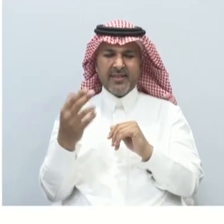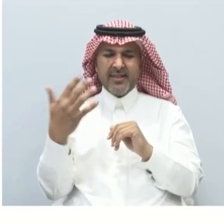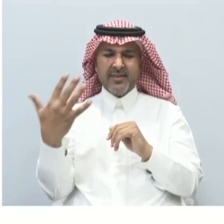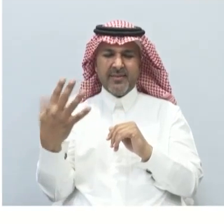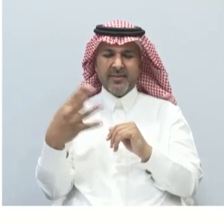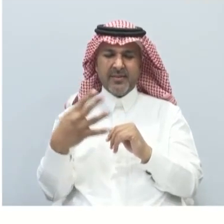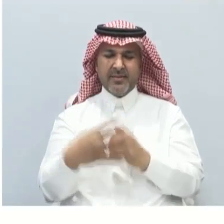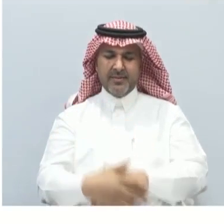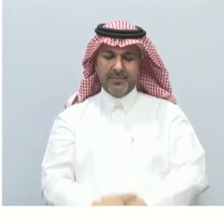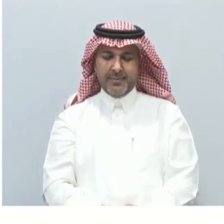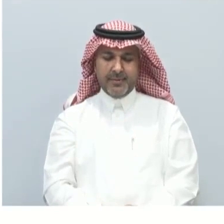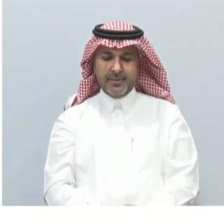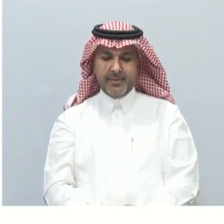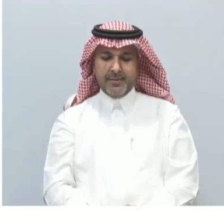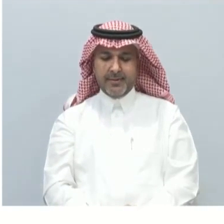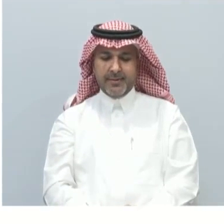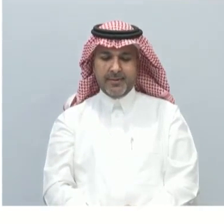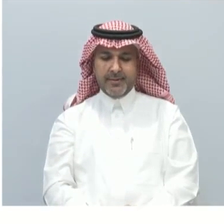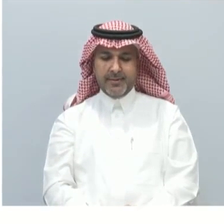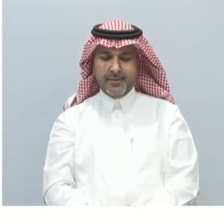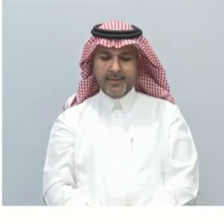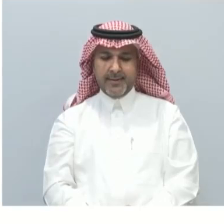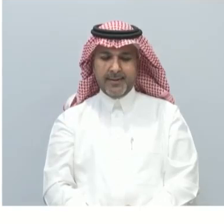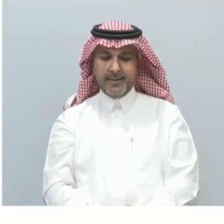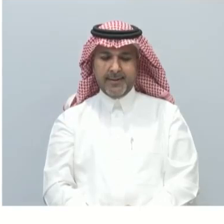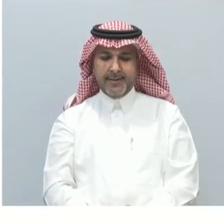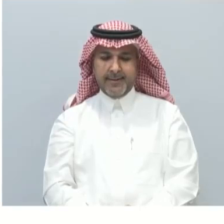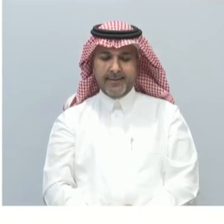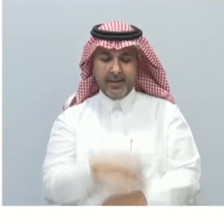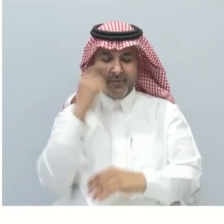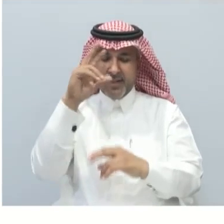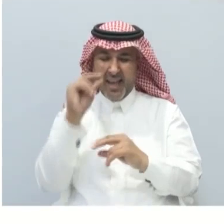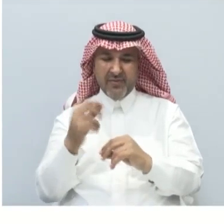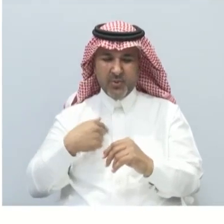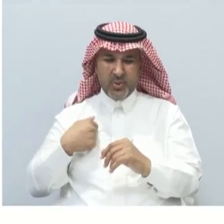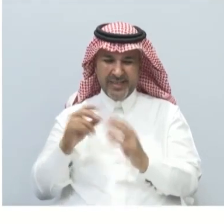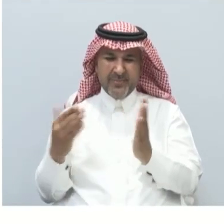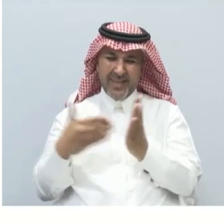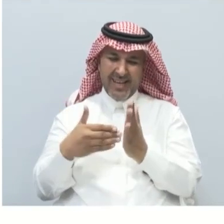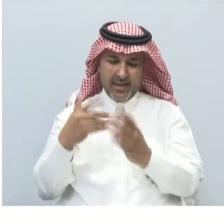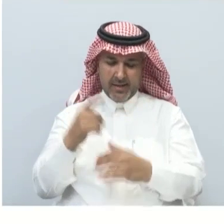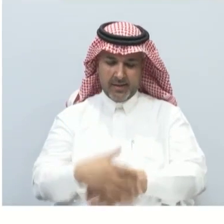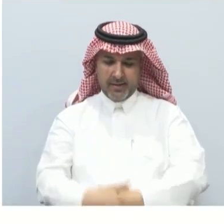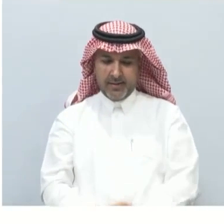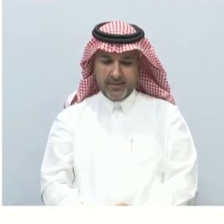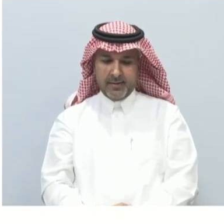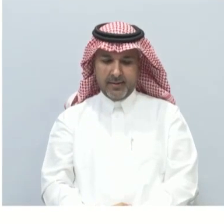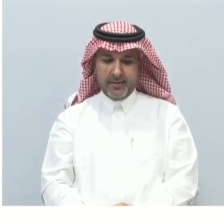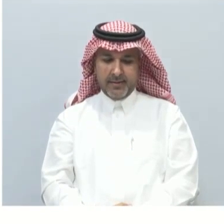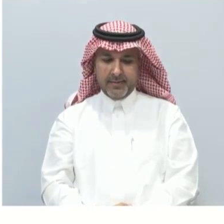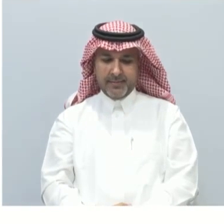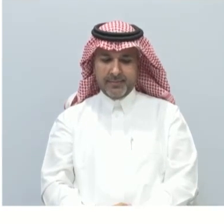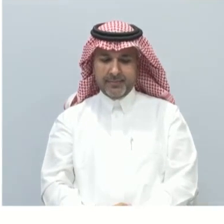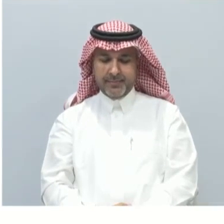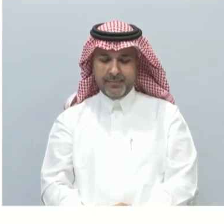23.45 ملي جرام طبعا لانه كان الاساس هو بالملي جرام فهذا هو المتبقي كذلك بالملي